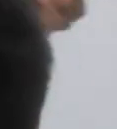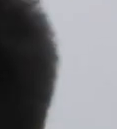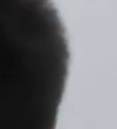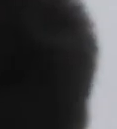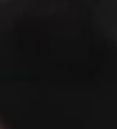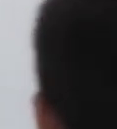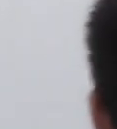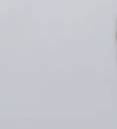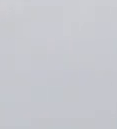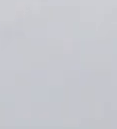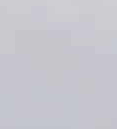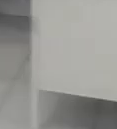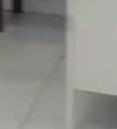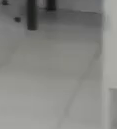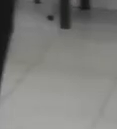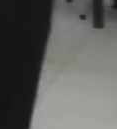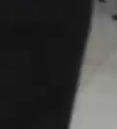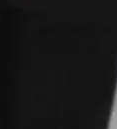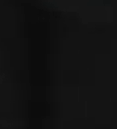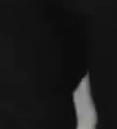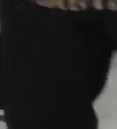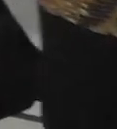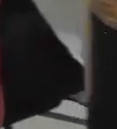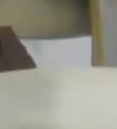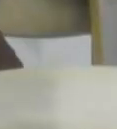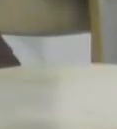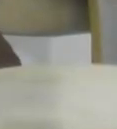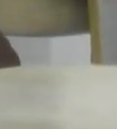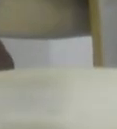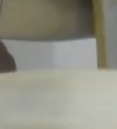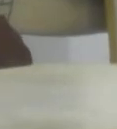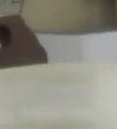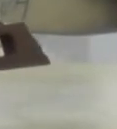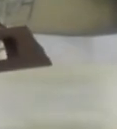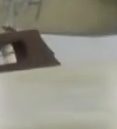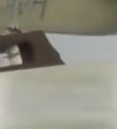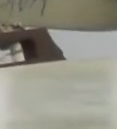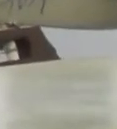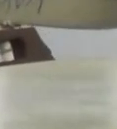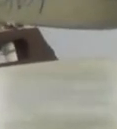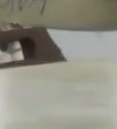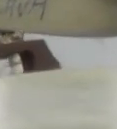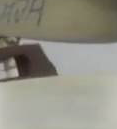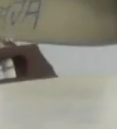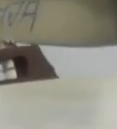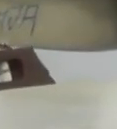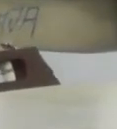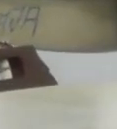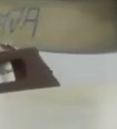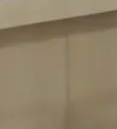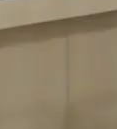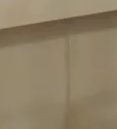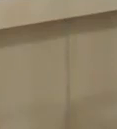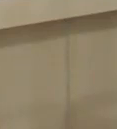Ia sering mengunggah video saat mengajar muridnya menggunakan lagu-lagu Alan Walker ke media sosial. Ketika lagu Mancanegara,